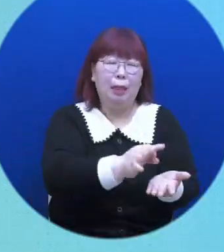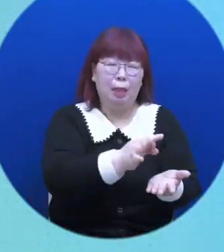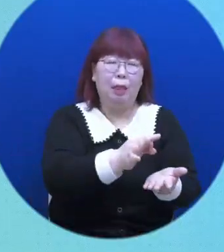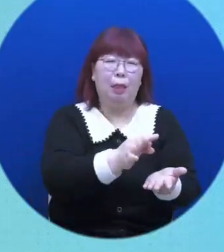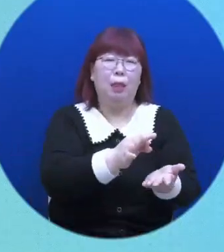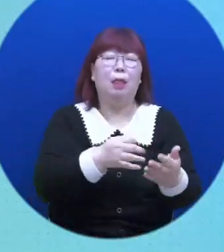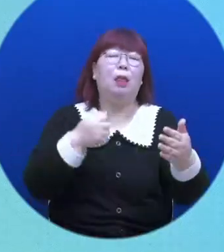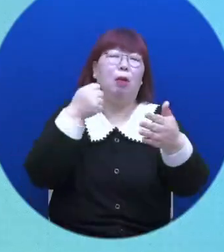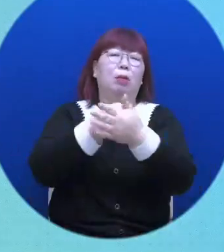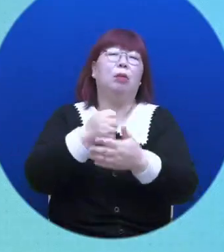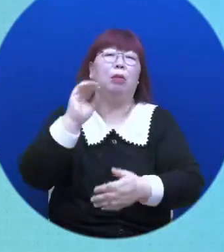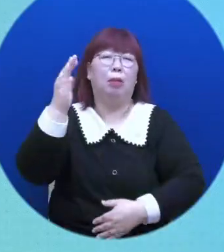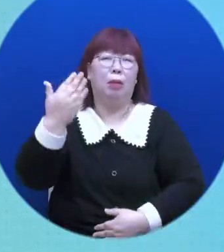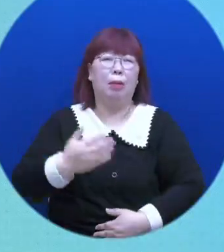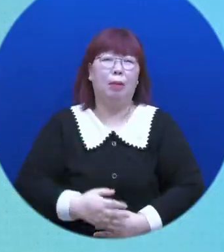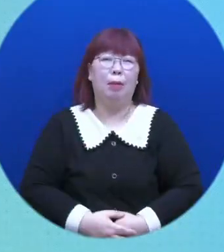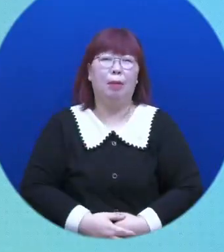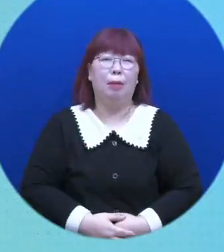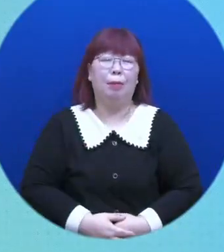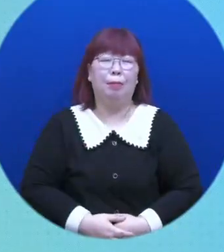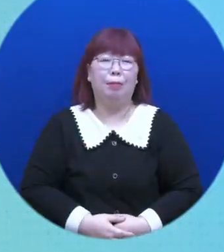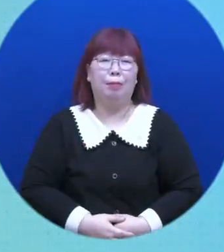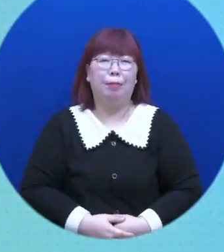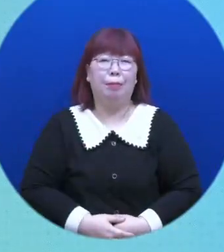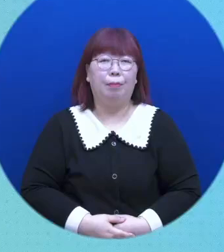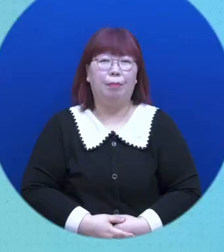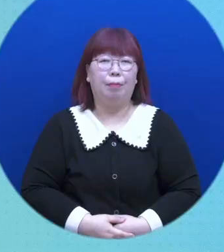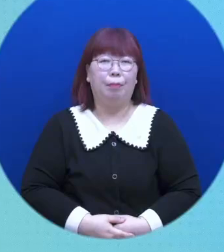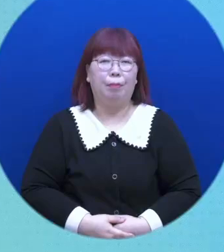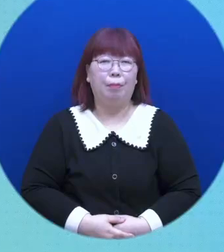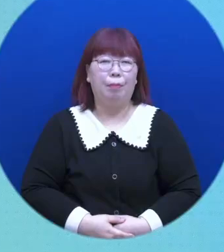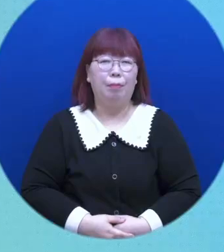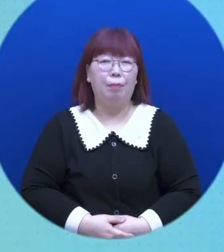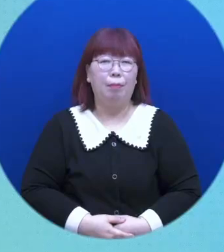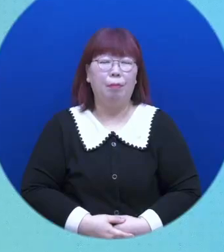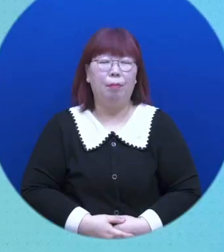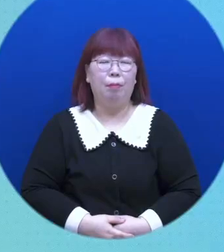것들이 결정되더라. 이 얘기를 우리에게 하고 있는 거죠.